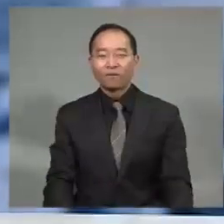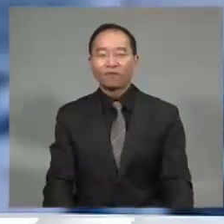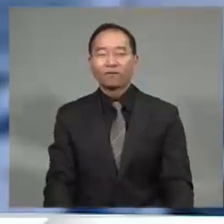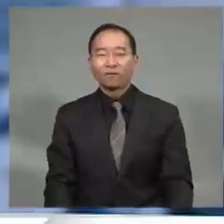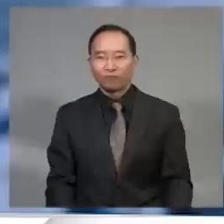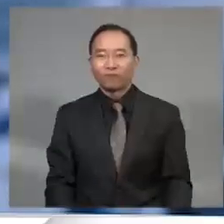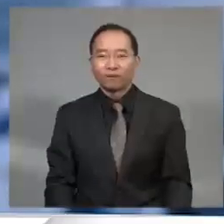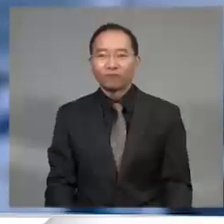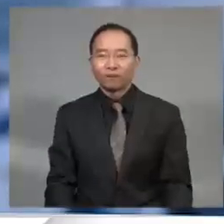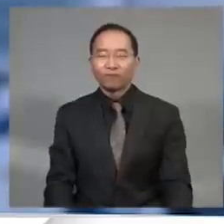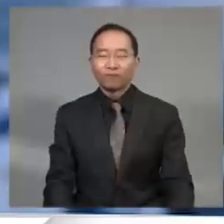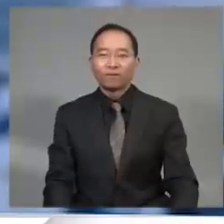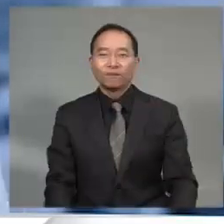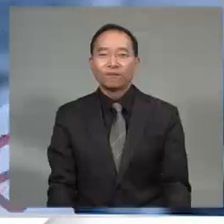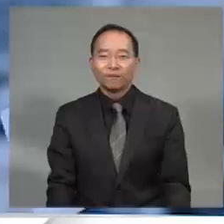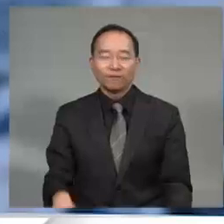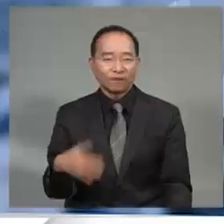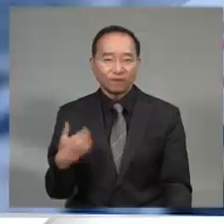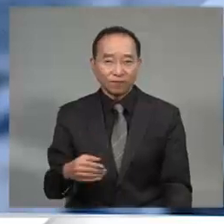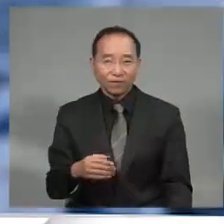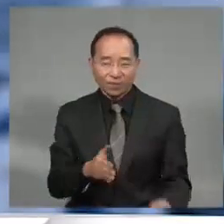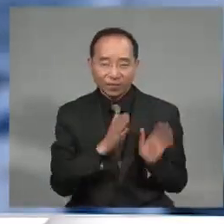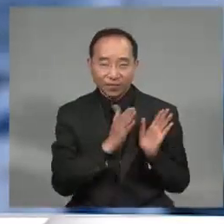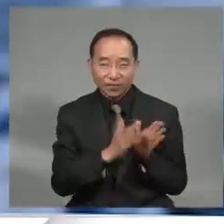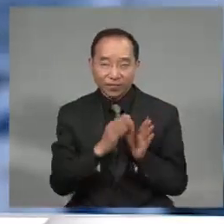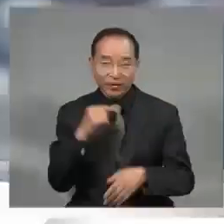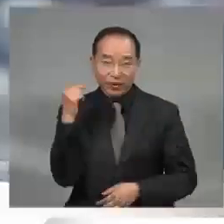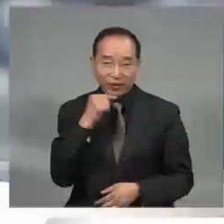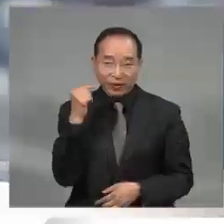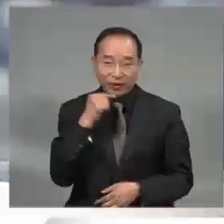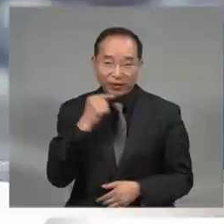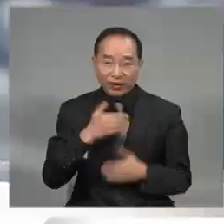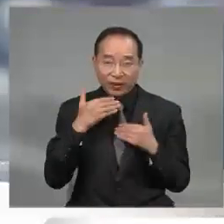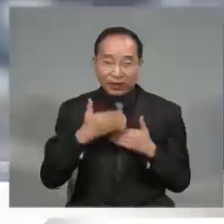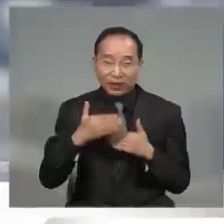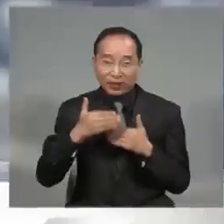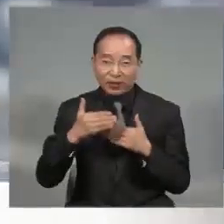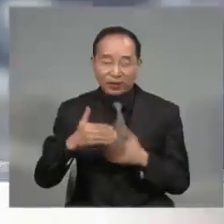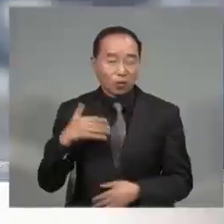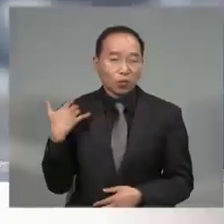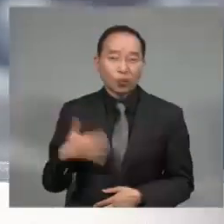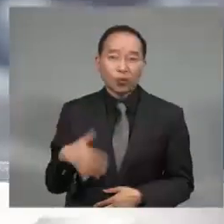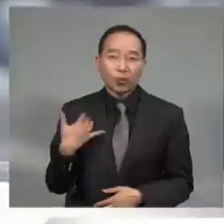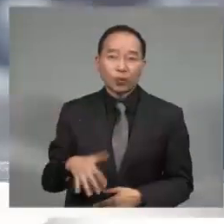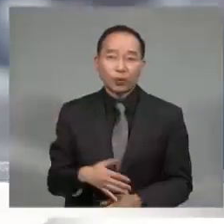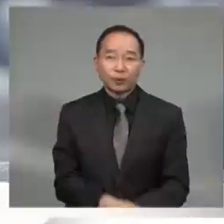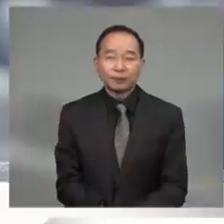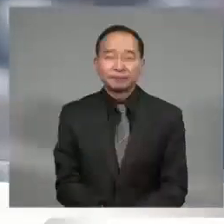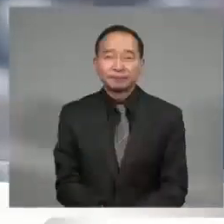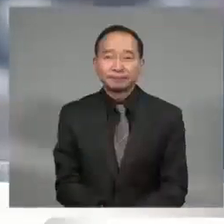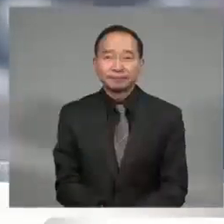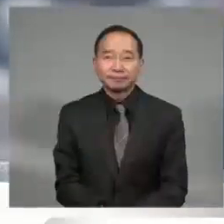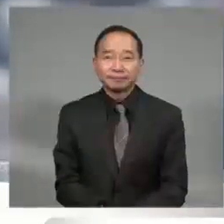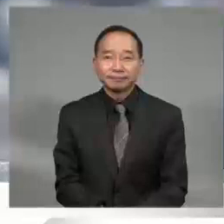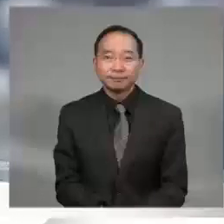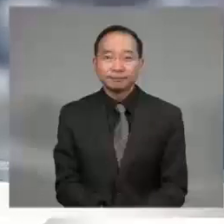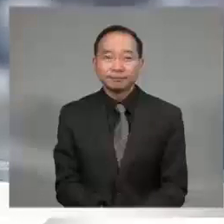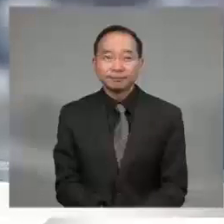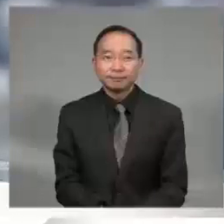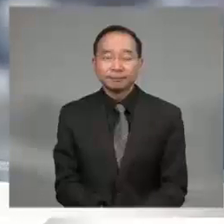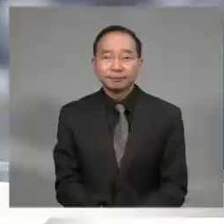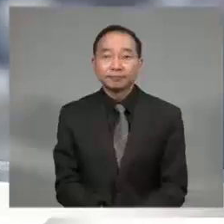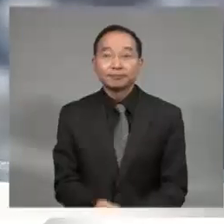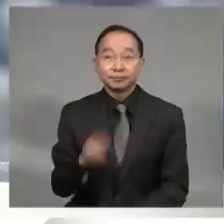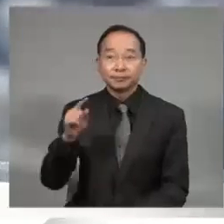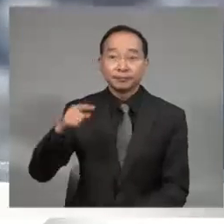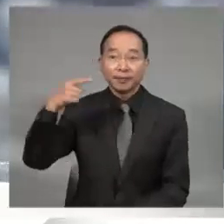아주 적합하고 철저한 네. 관리하에 진행이 네. 되고 있는 것 같습니다. 자,